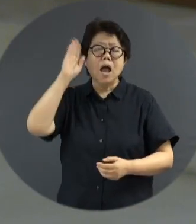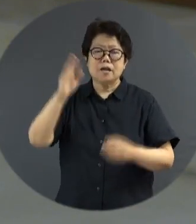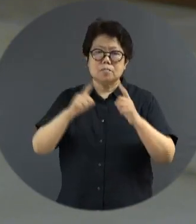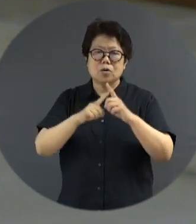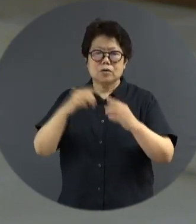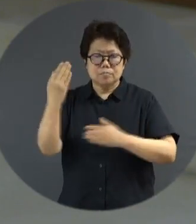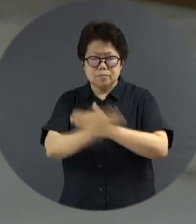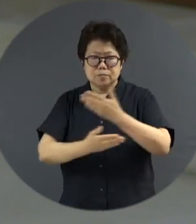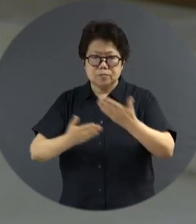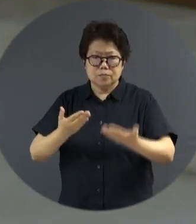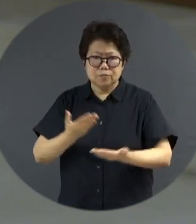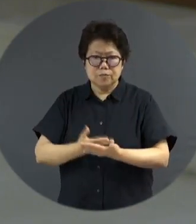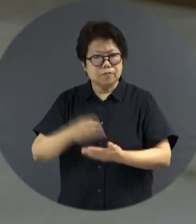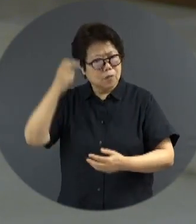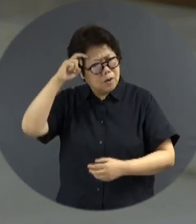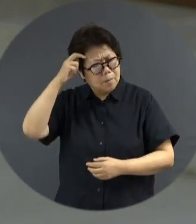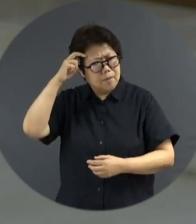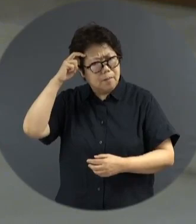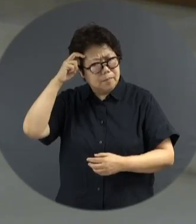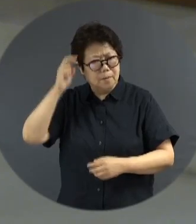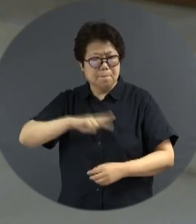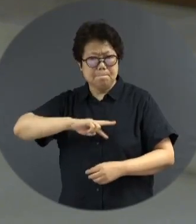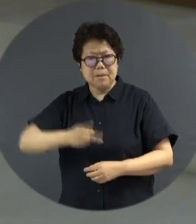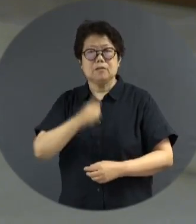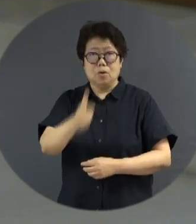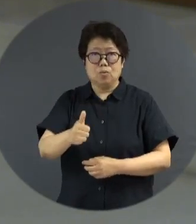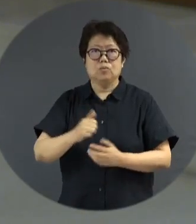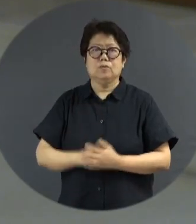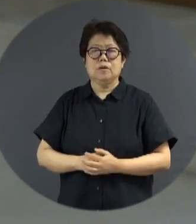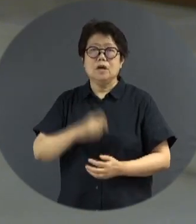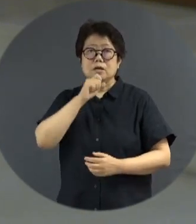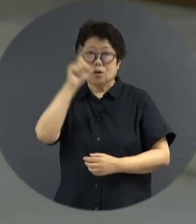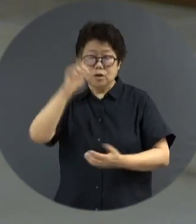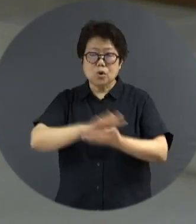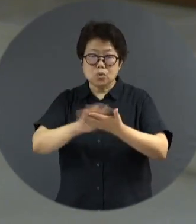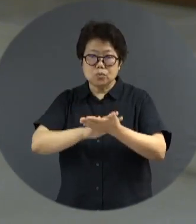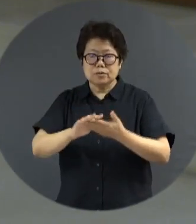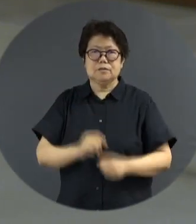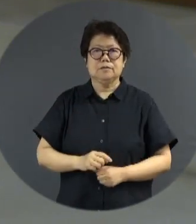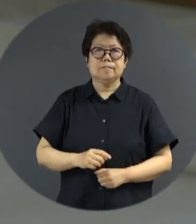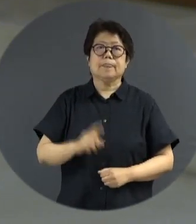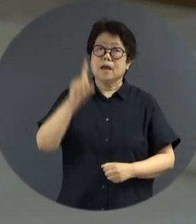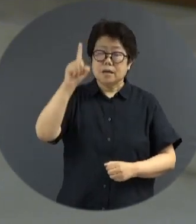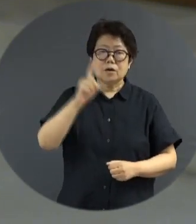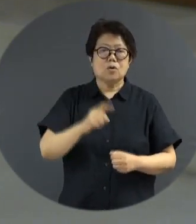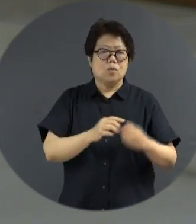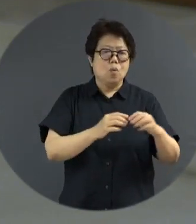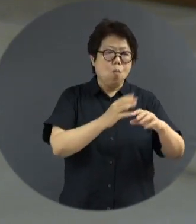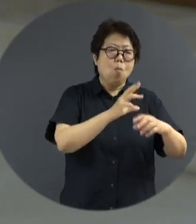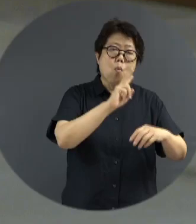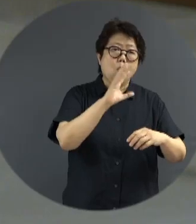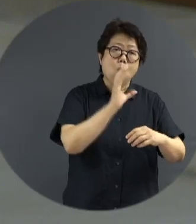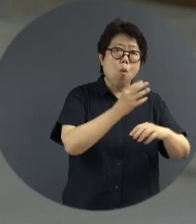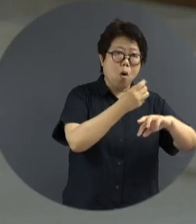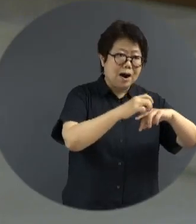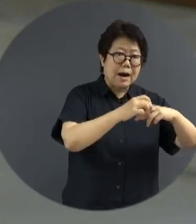心转意。有一个故事讲一块黄金和一块泥土相遇，黄金很